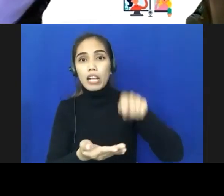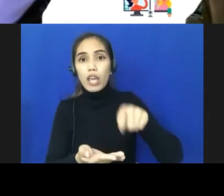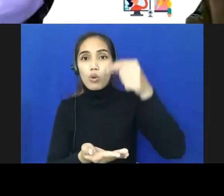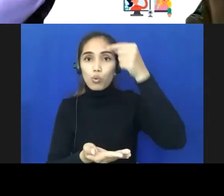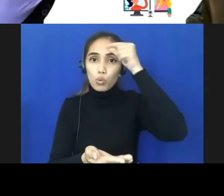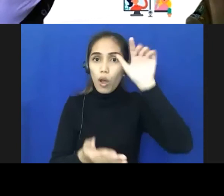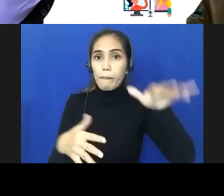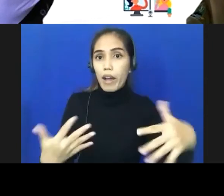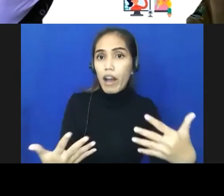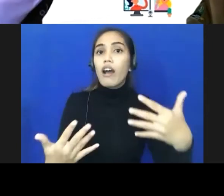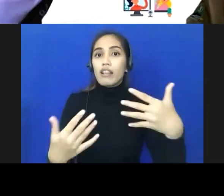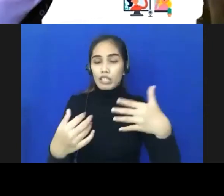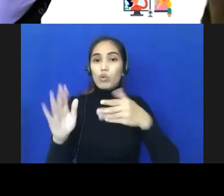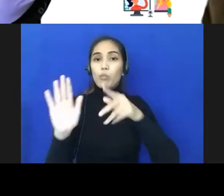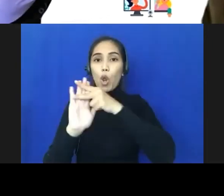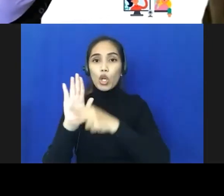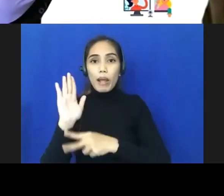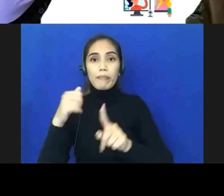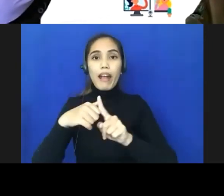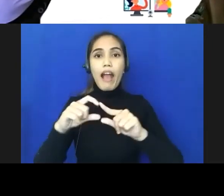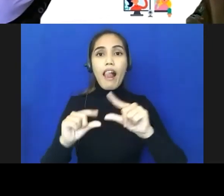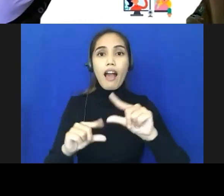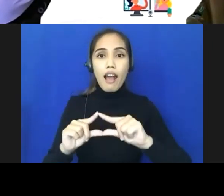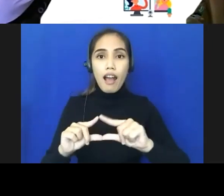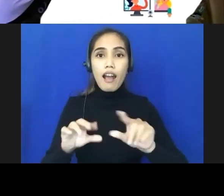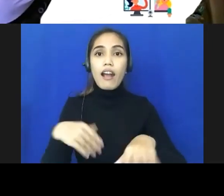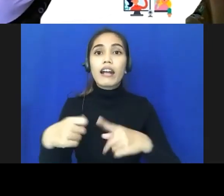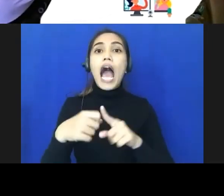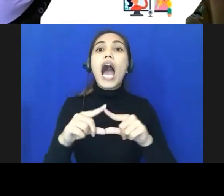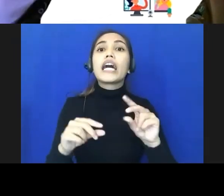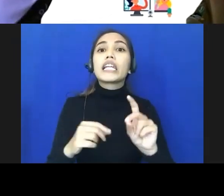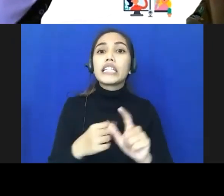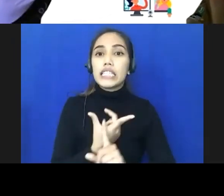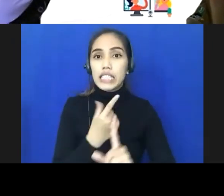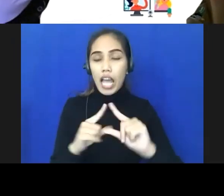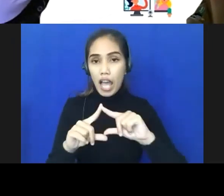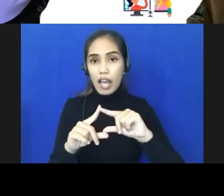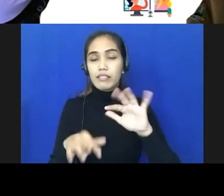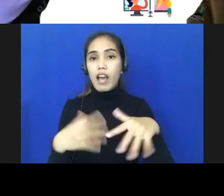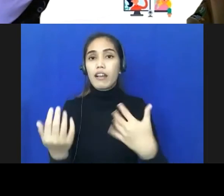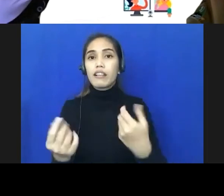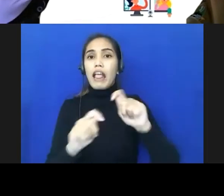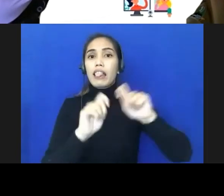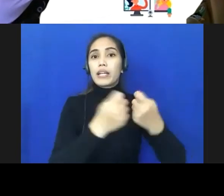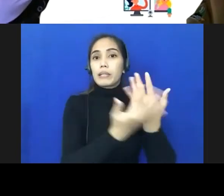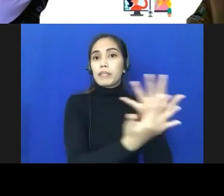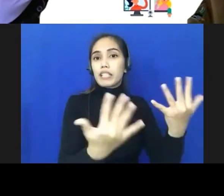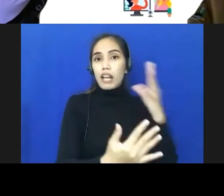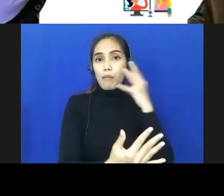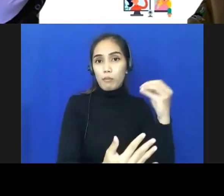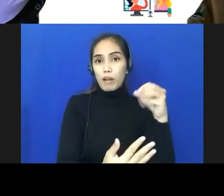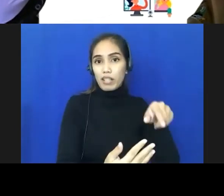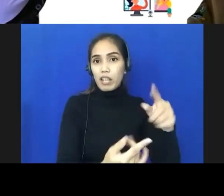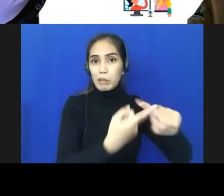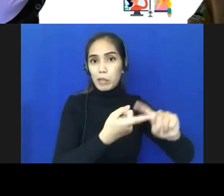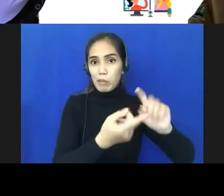peserta dengan pendamping. Dan tim fasilitator kabupaten yang Dr. Tatun dan teman-teman yang lain, ini